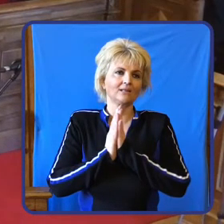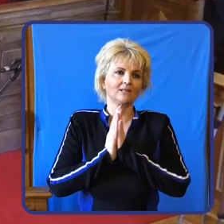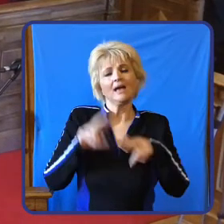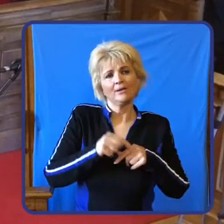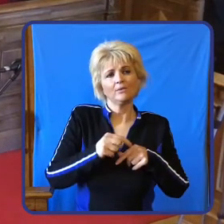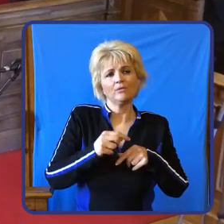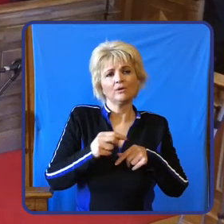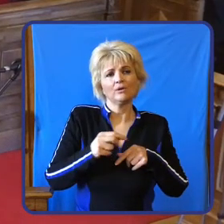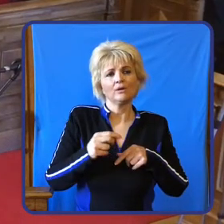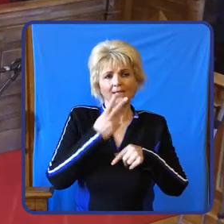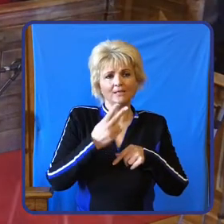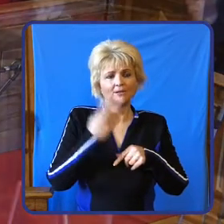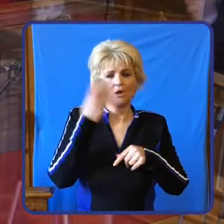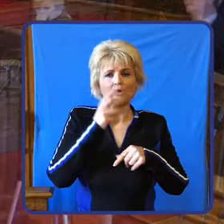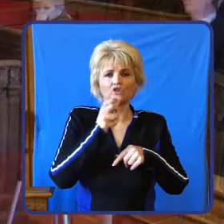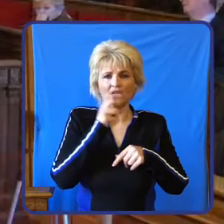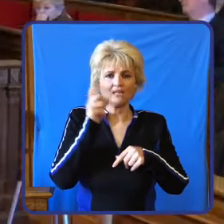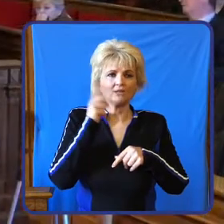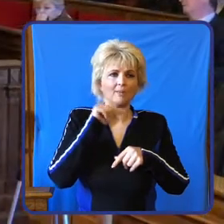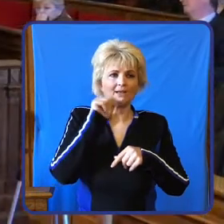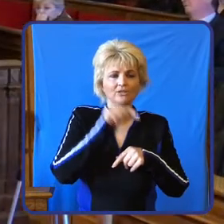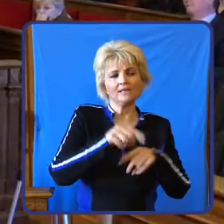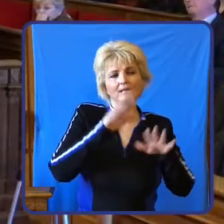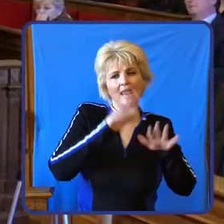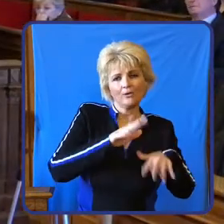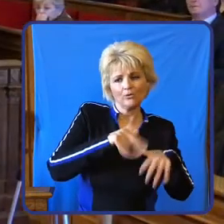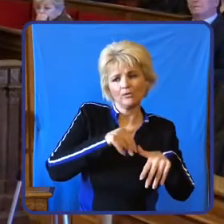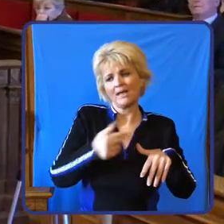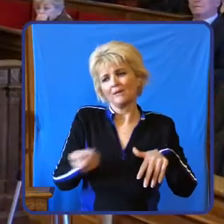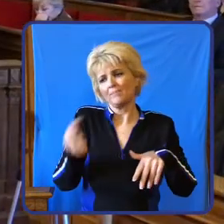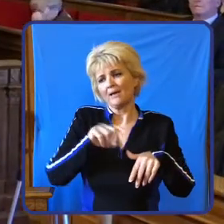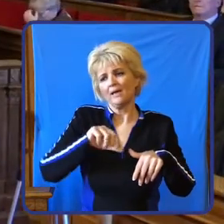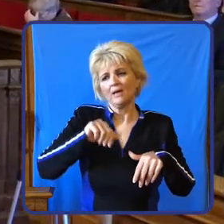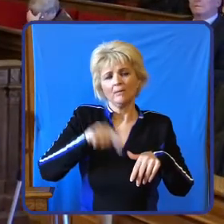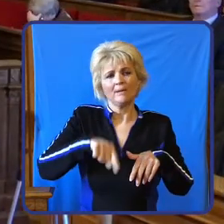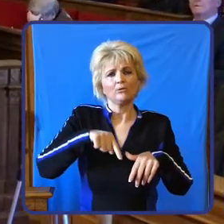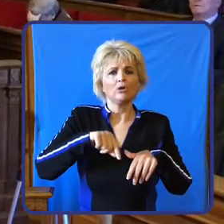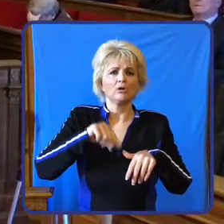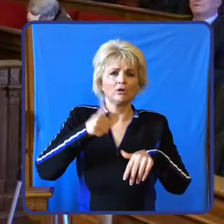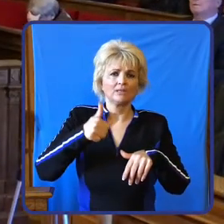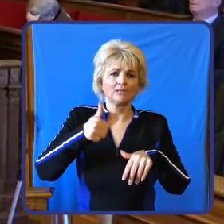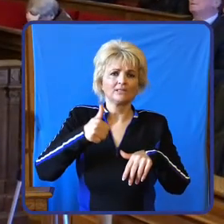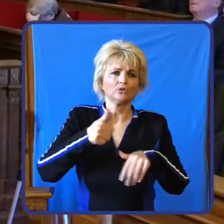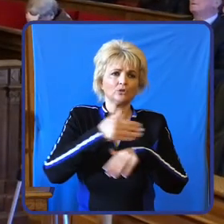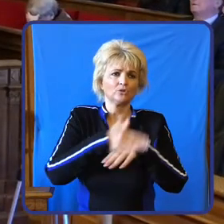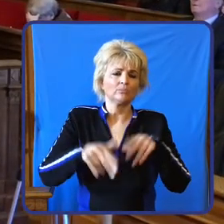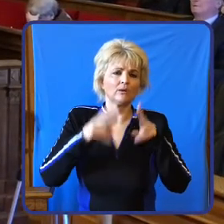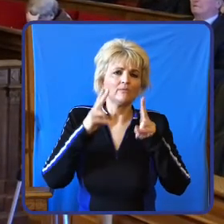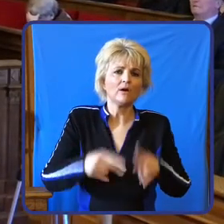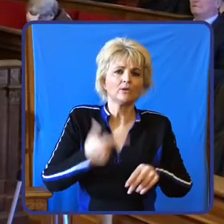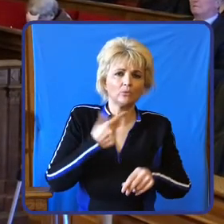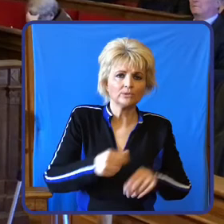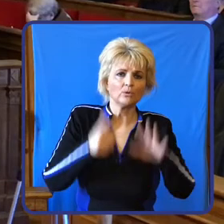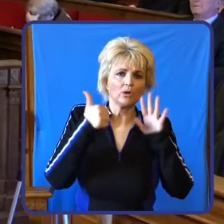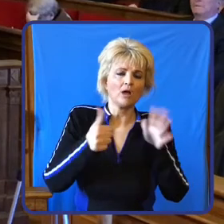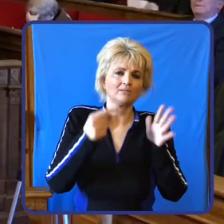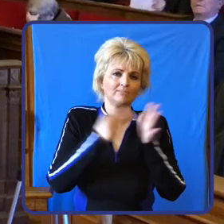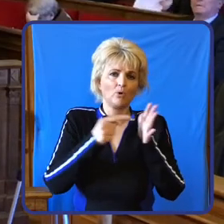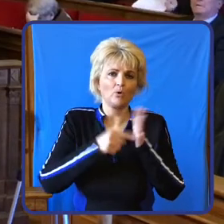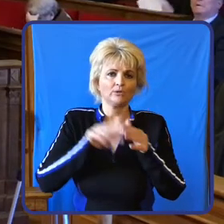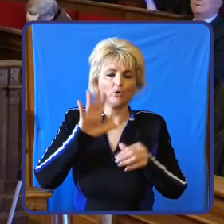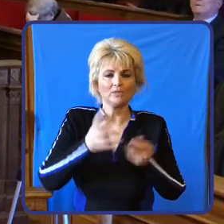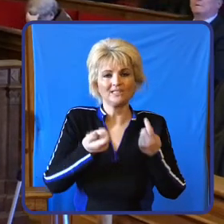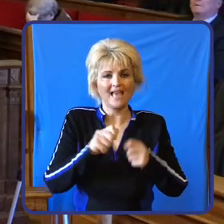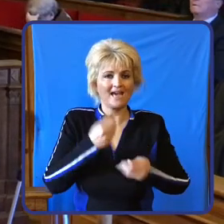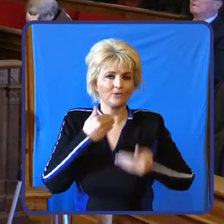Cseri Tamásra itt a teremben vagy bárhol leülnek, beülök az első sorba, végighallgatom, de van 26 napirendi pontunk, 5